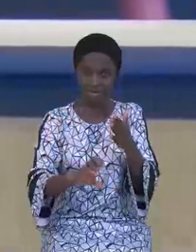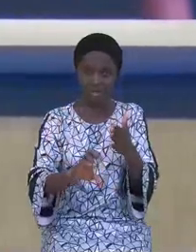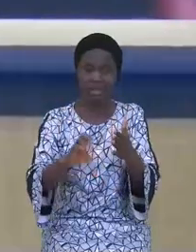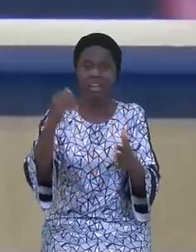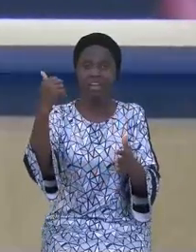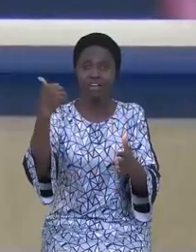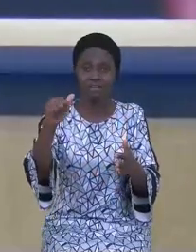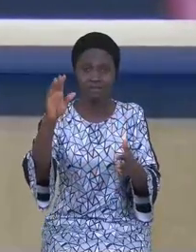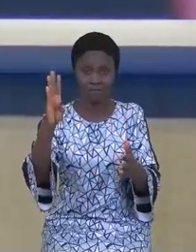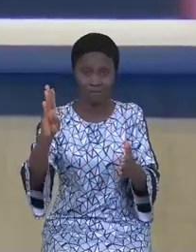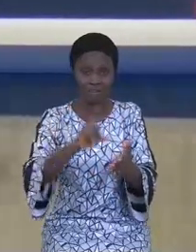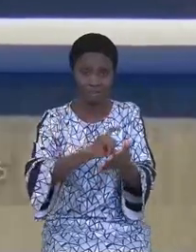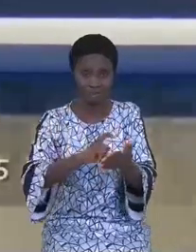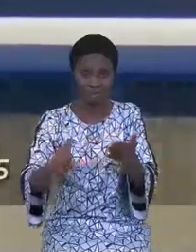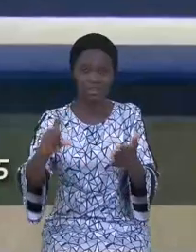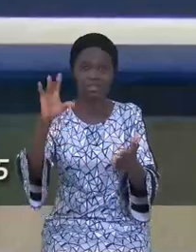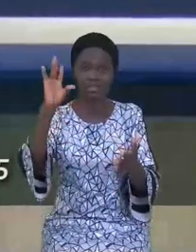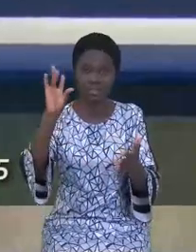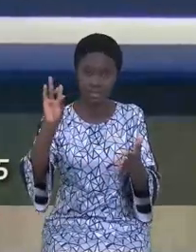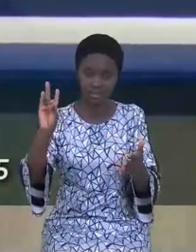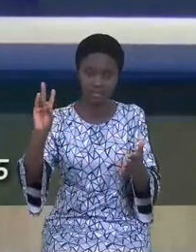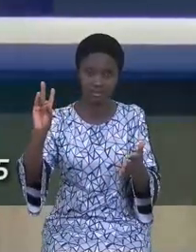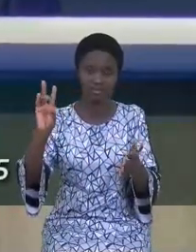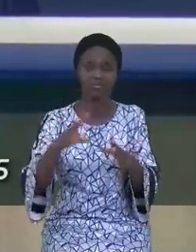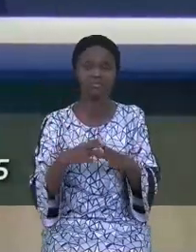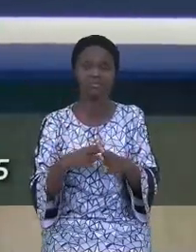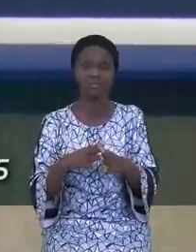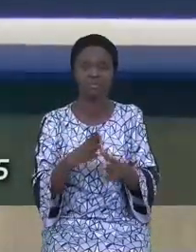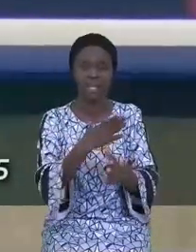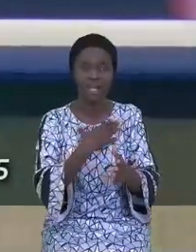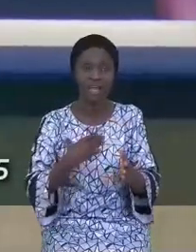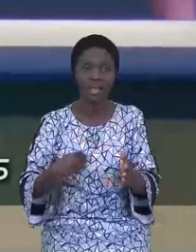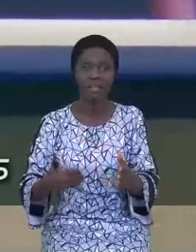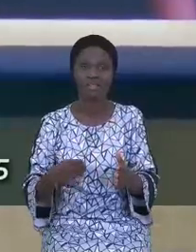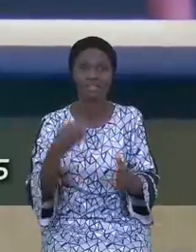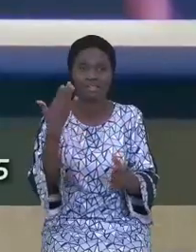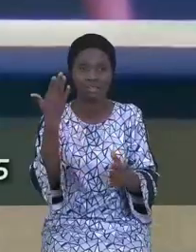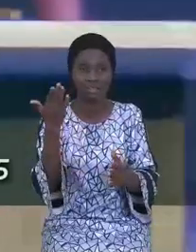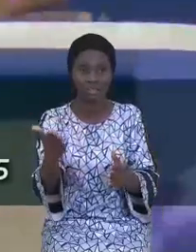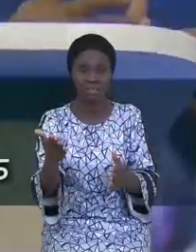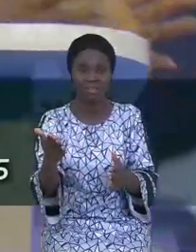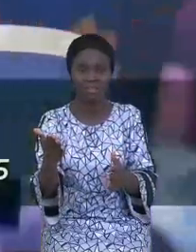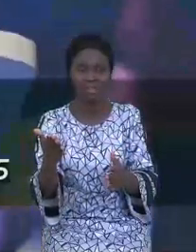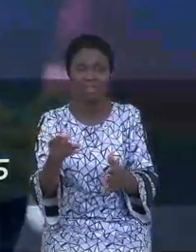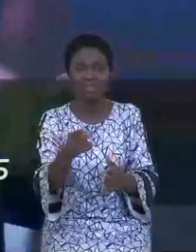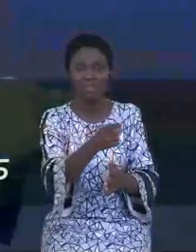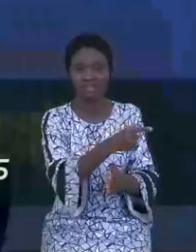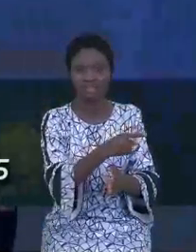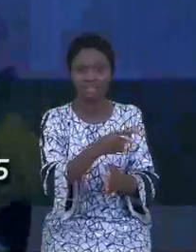Actes chapitre 14 verset 7. Actes 14 verset 7.